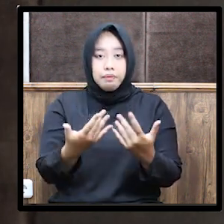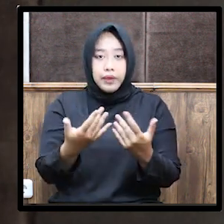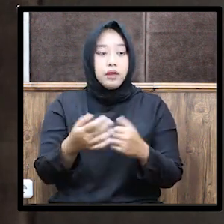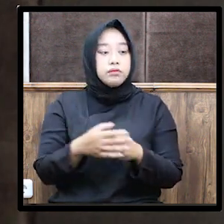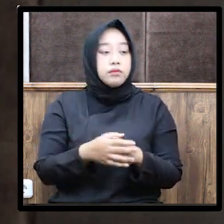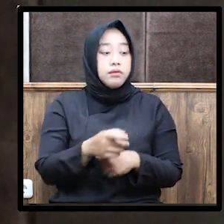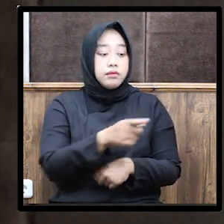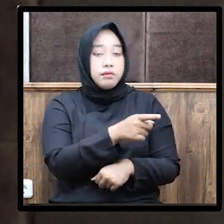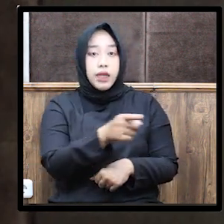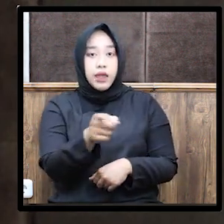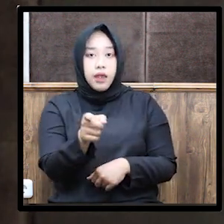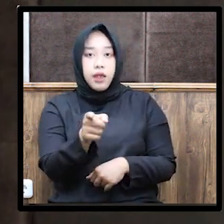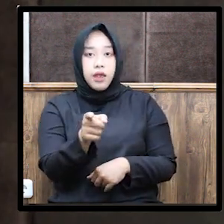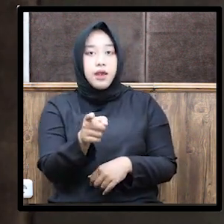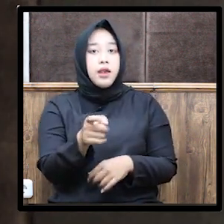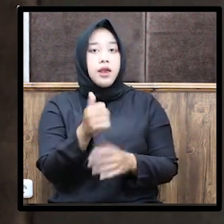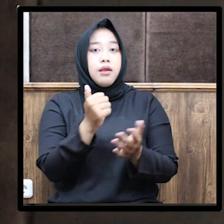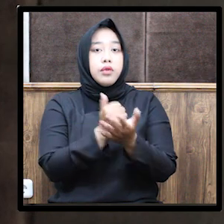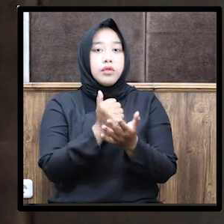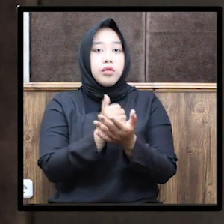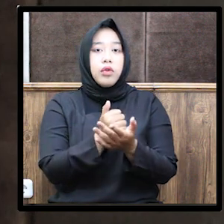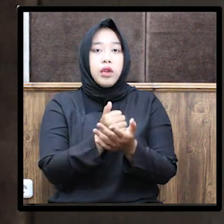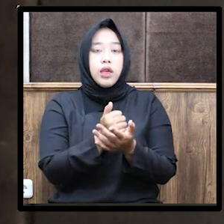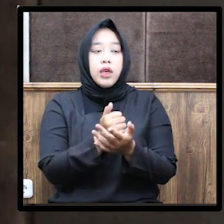Sebagian besar mengatakan bahwa